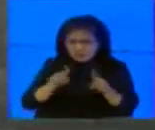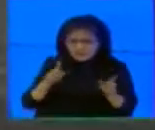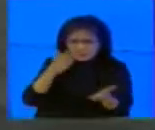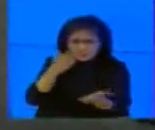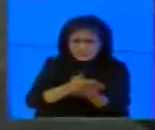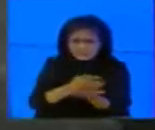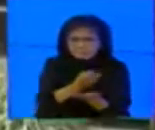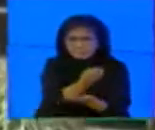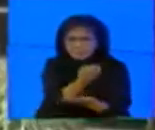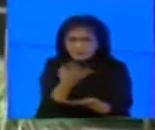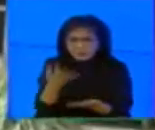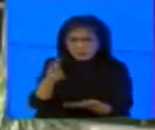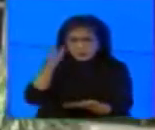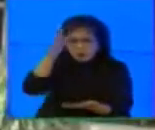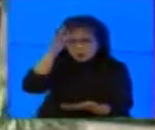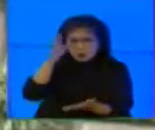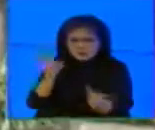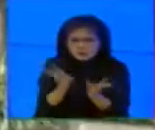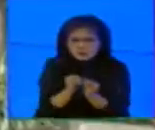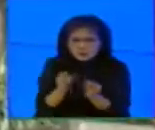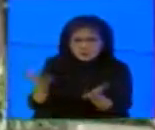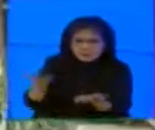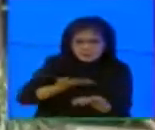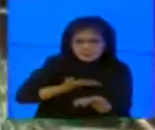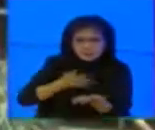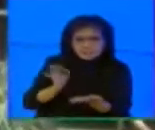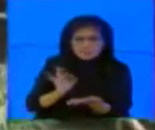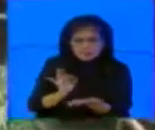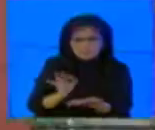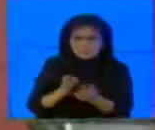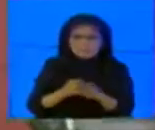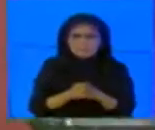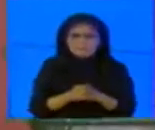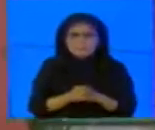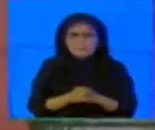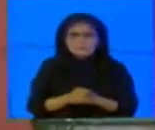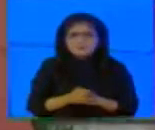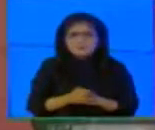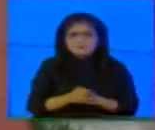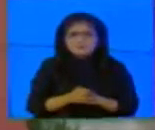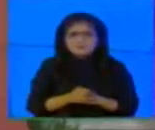kuota penerimaan pendaftaran. Dari Semarang, Jawa Tengah, Doni Marendra melaporkan.